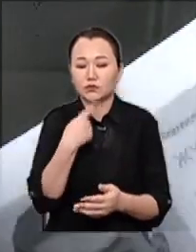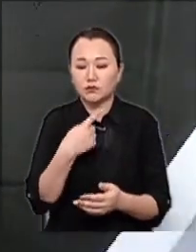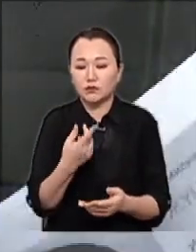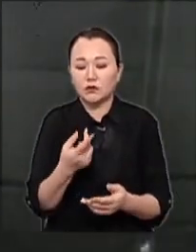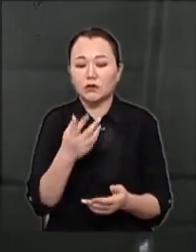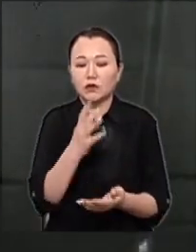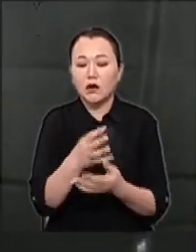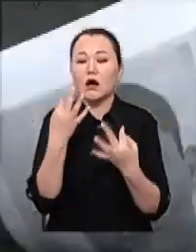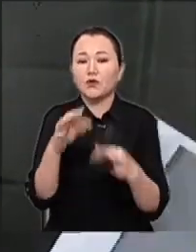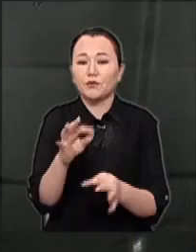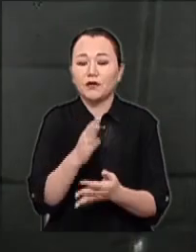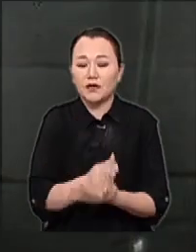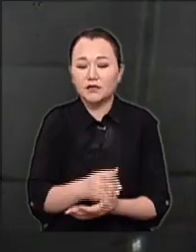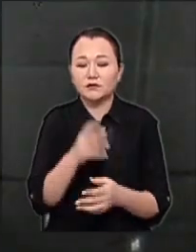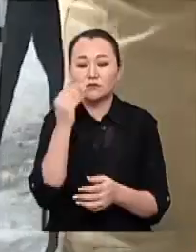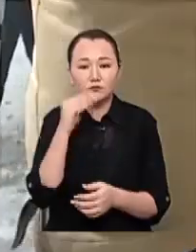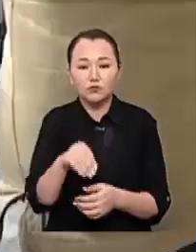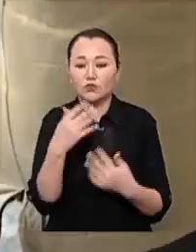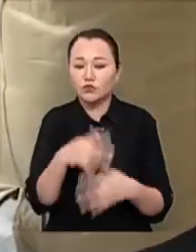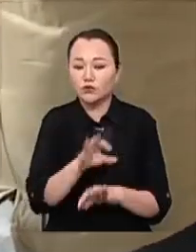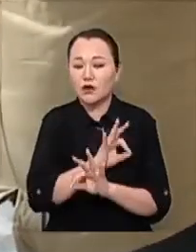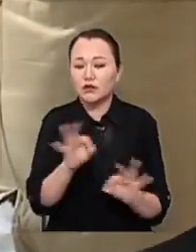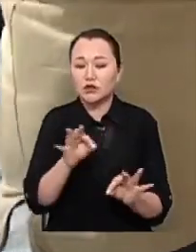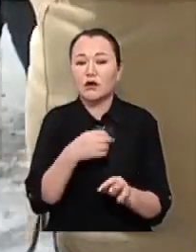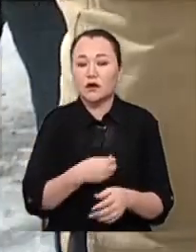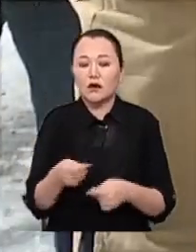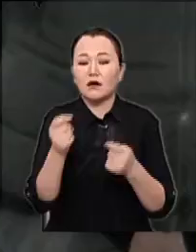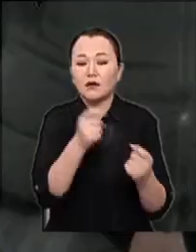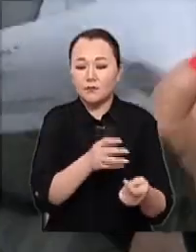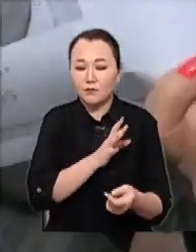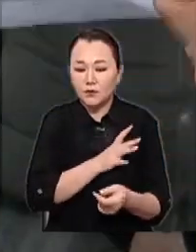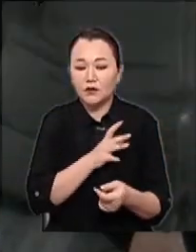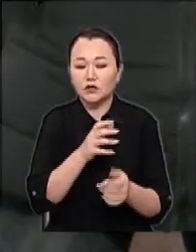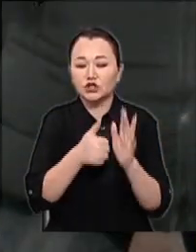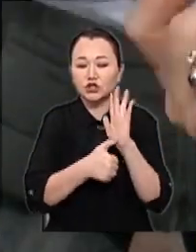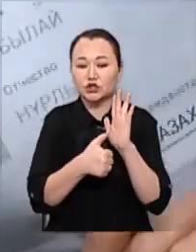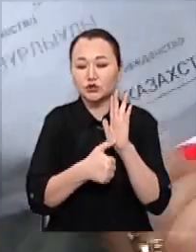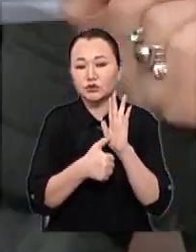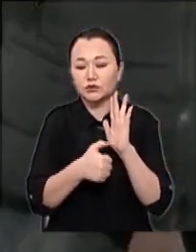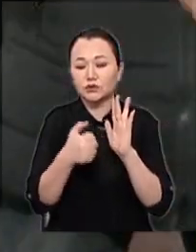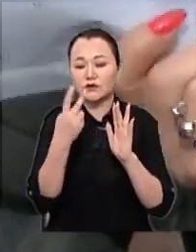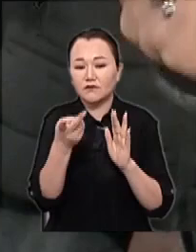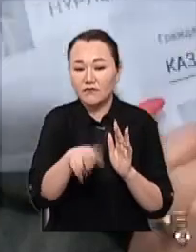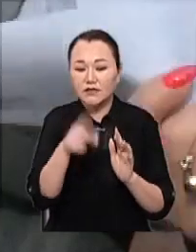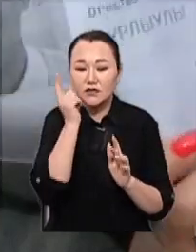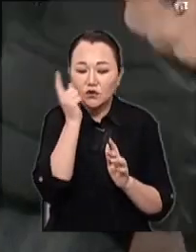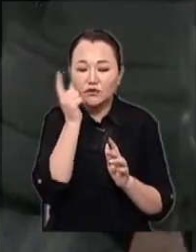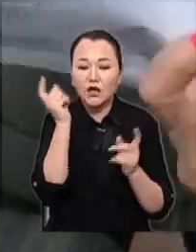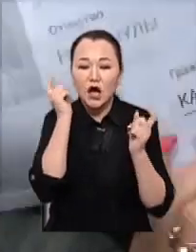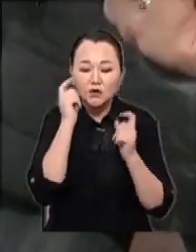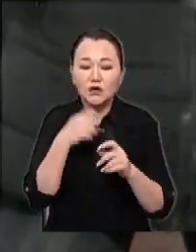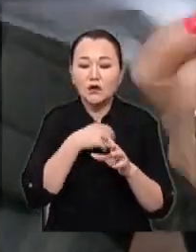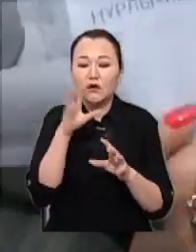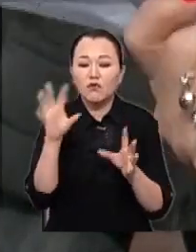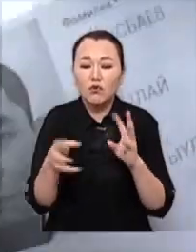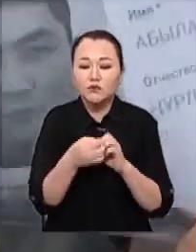aldı. Ya çıkıp tır mene küştü ışı dedi. Gezinge apardı. 600'dan 2 telefonu nauşik sonday men oşın bir